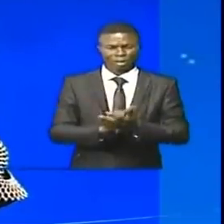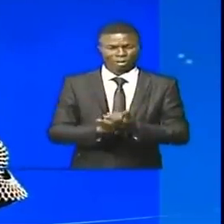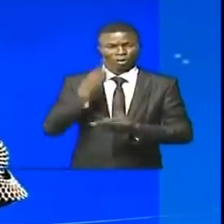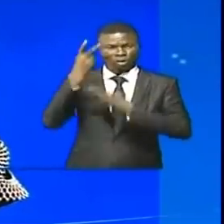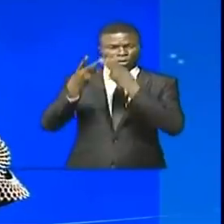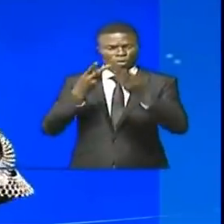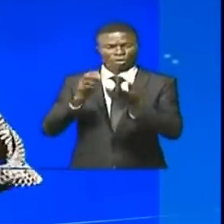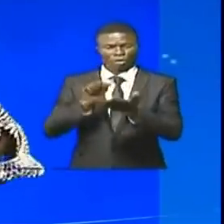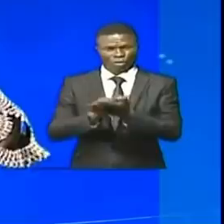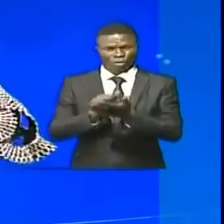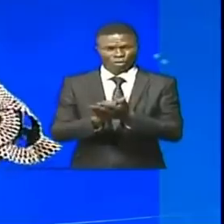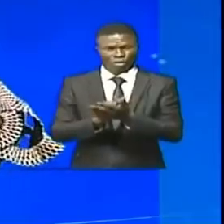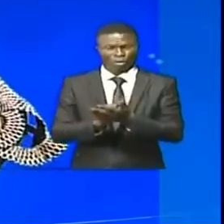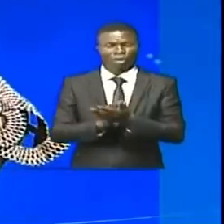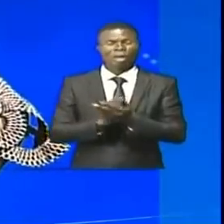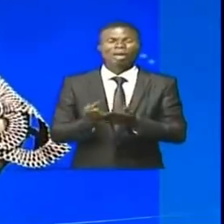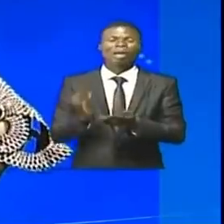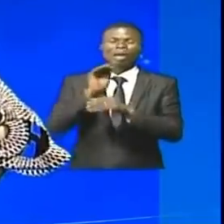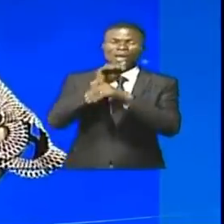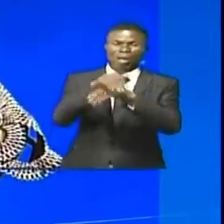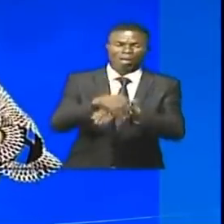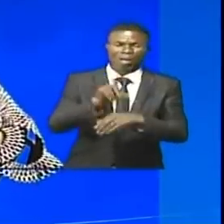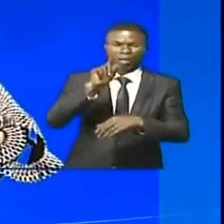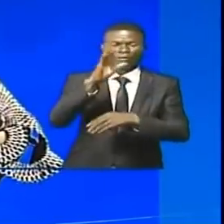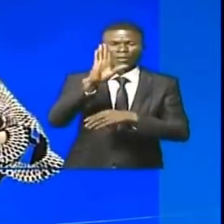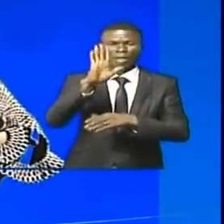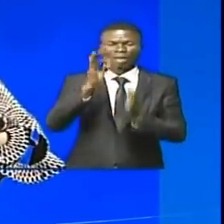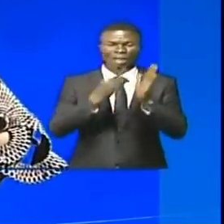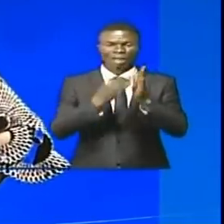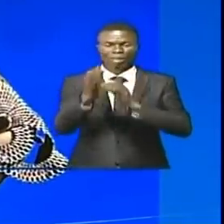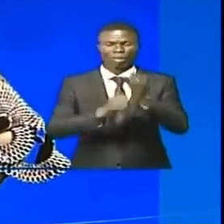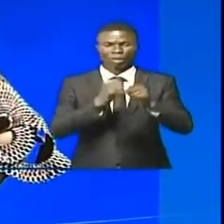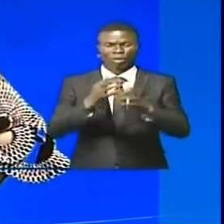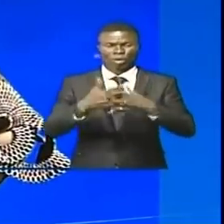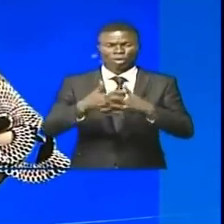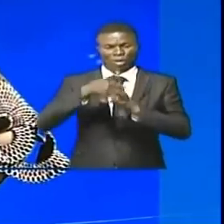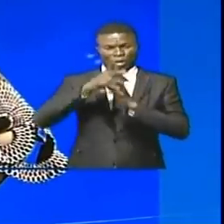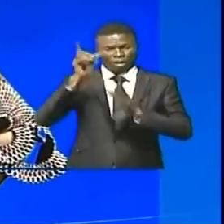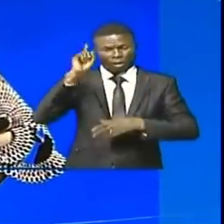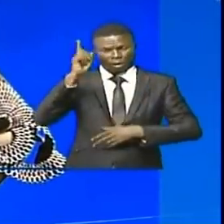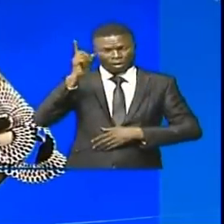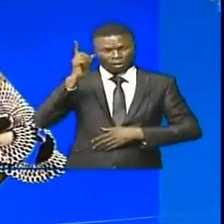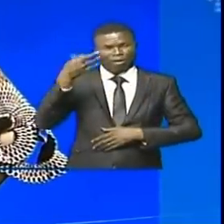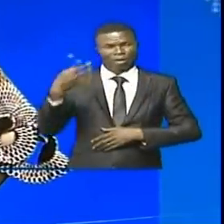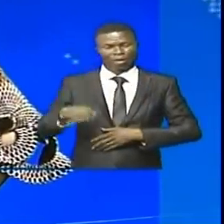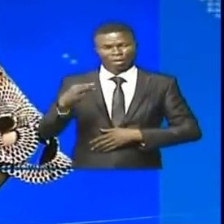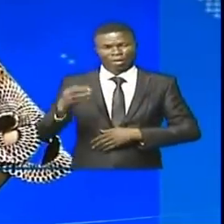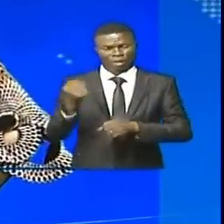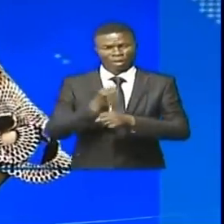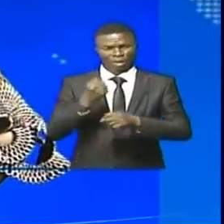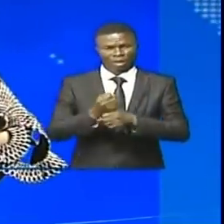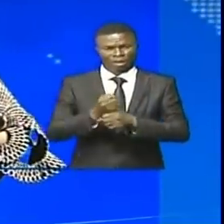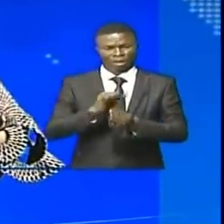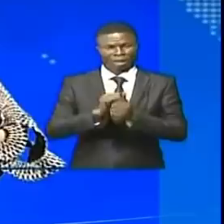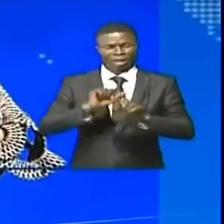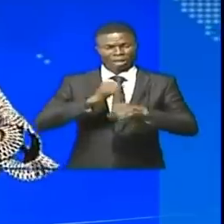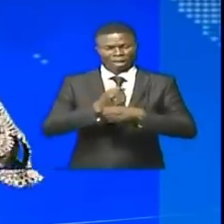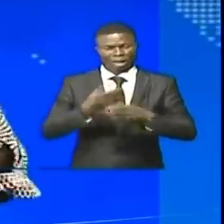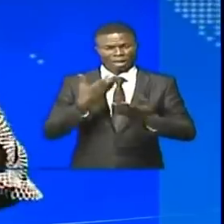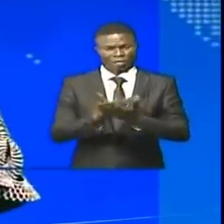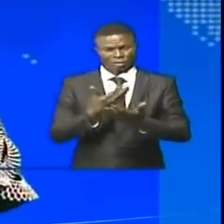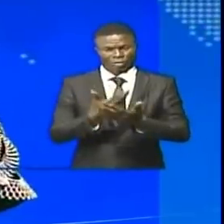manèges mais à contribution ses 28 ans passés comme partenaire officiel de mcdonald's france le domaine de la restauration rapide